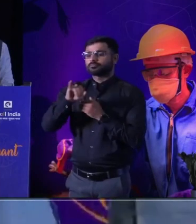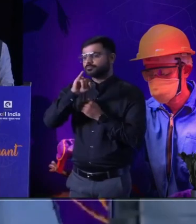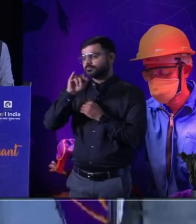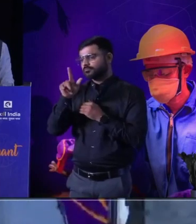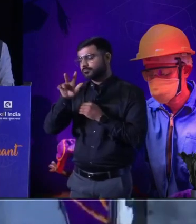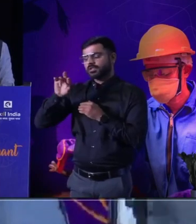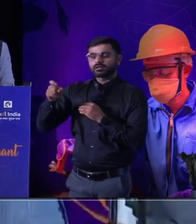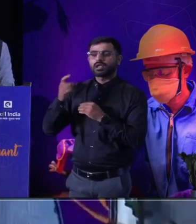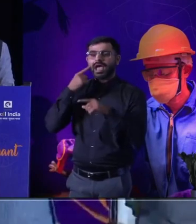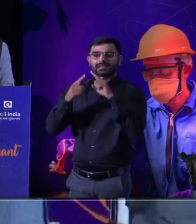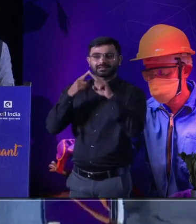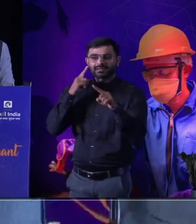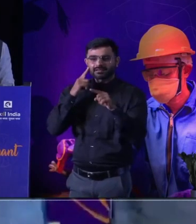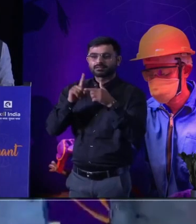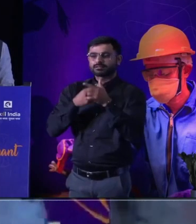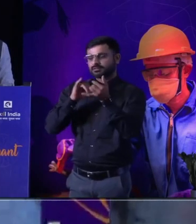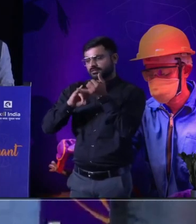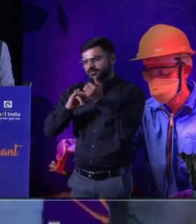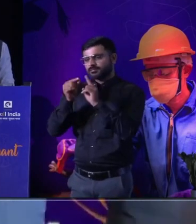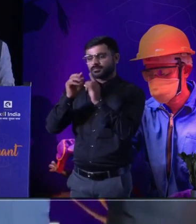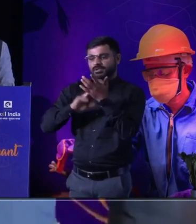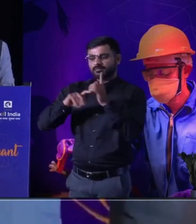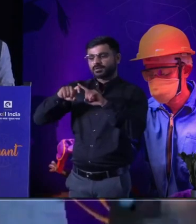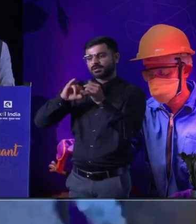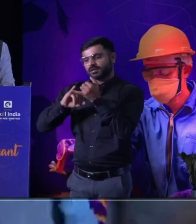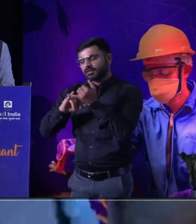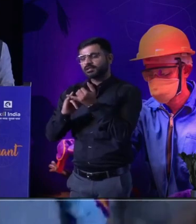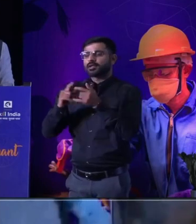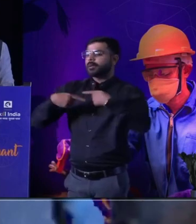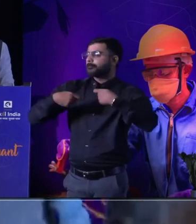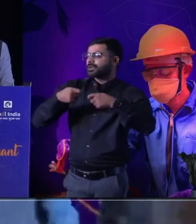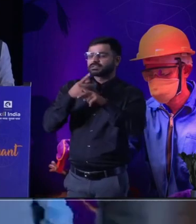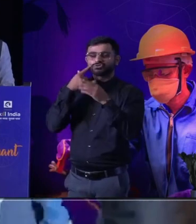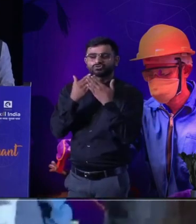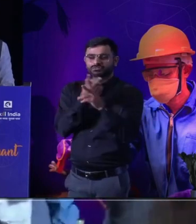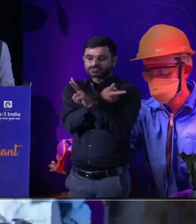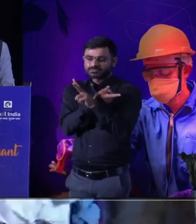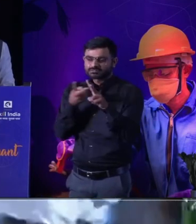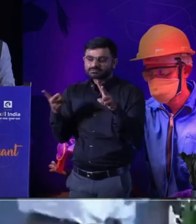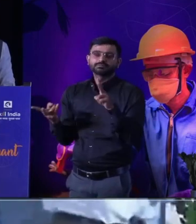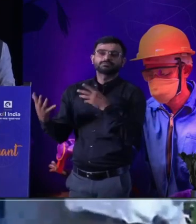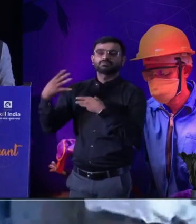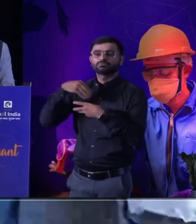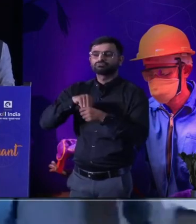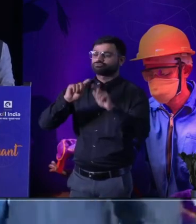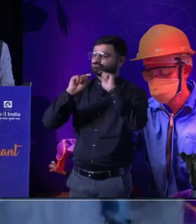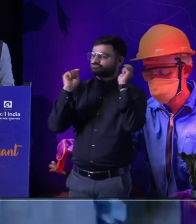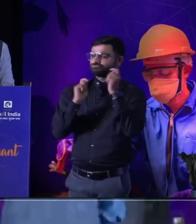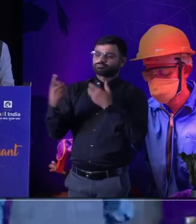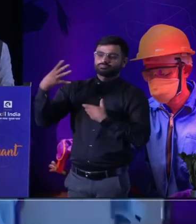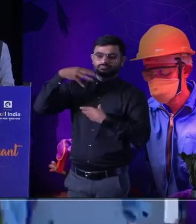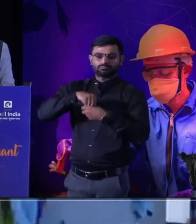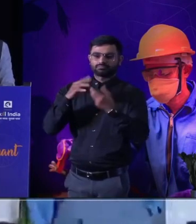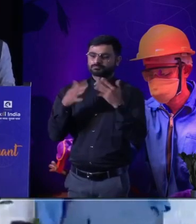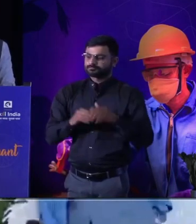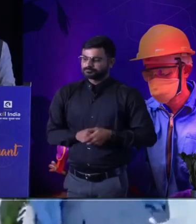14,668 ITIs, JSS, PMKKs, एंटरप्रेन्योरशिप संस्थाएं इत्यादि इस दीक्षांत समारोह में भाग ले